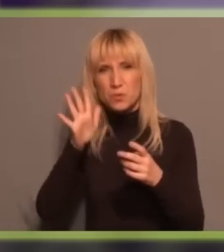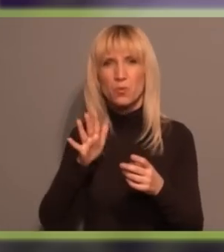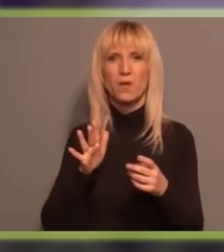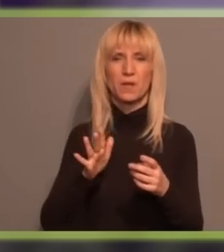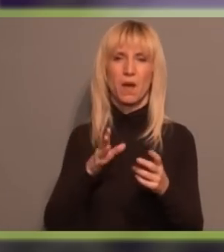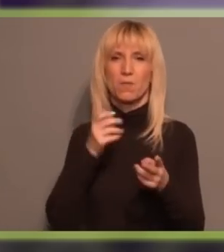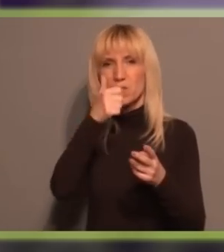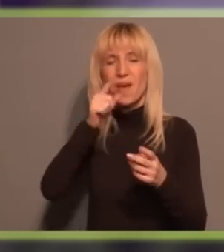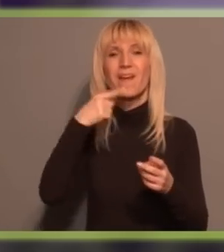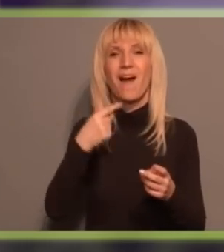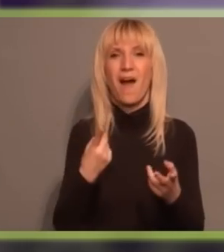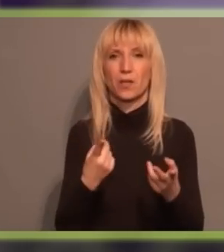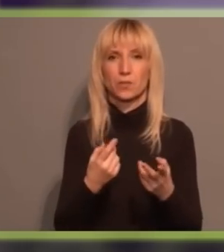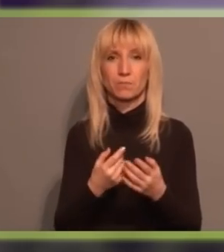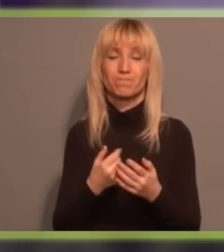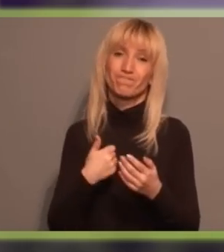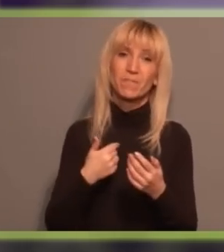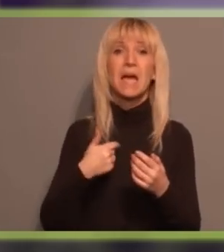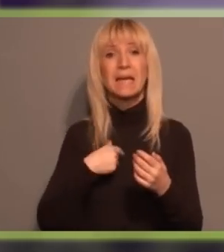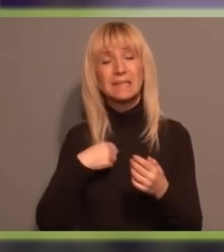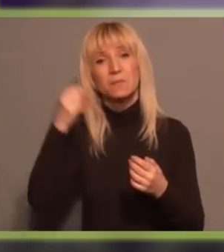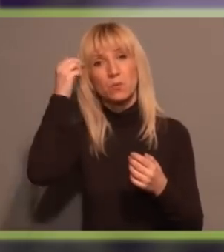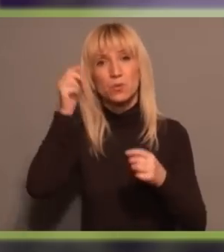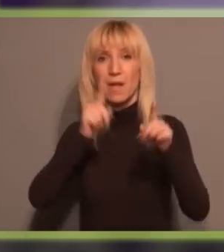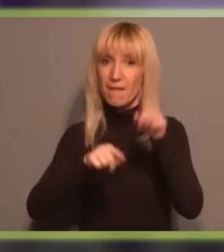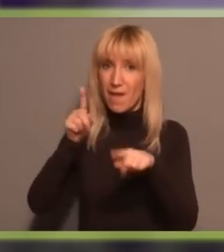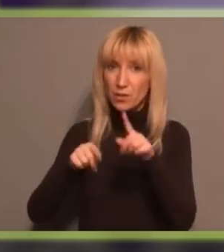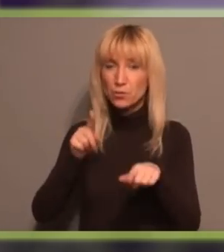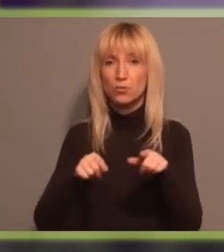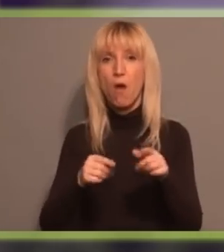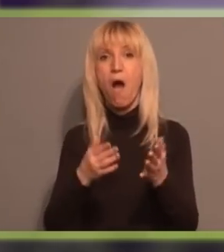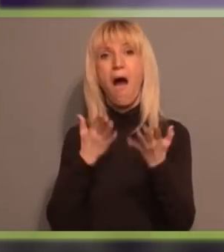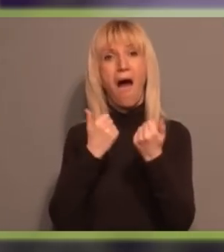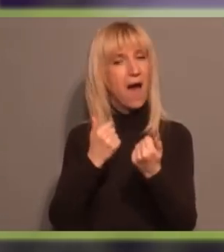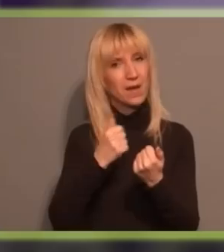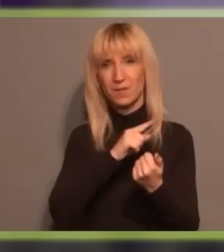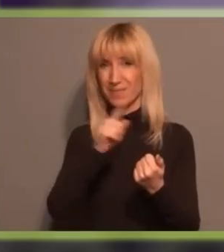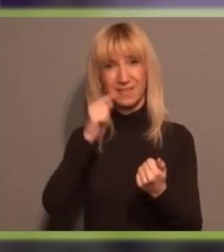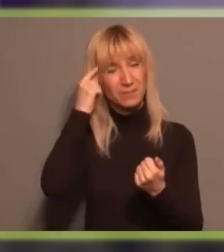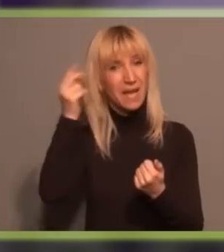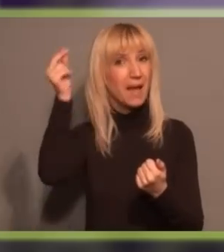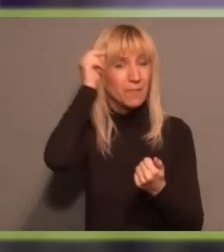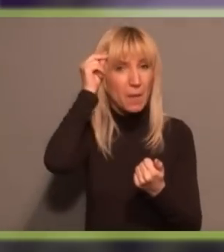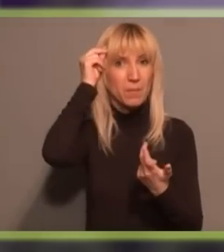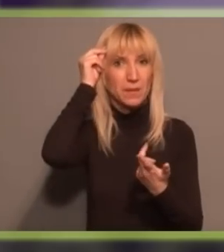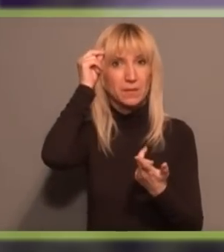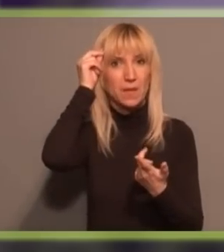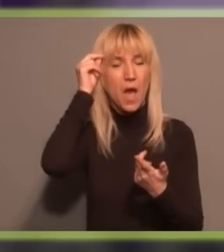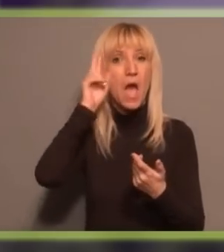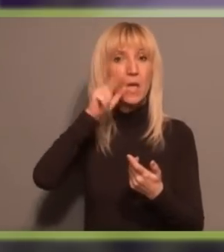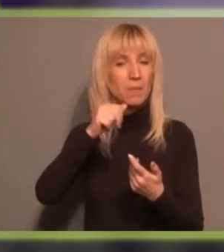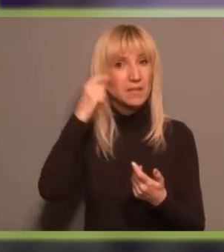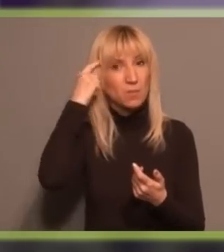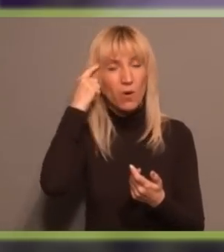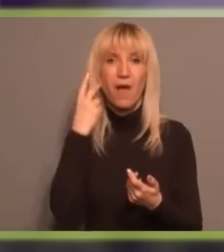tako daš kako bi rečeno, ali nisam na baš ono da pričam, nisam učna na pamet, a zbog je bio sve